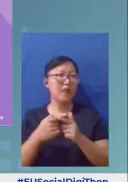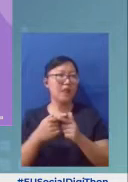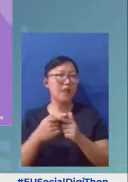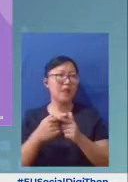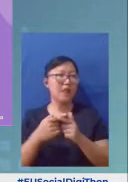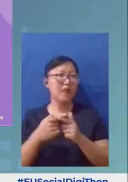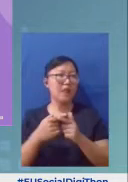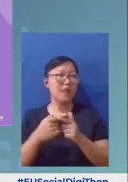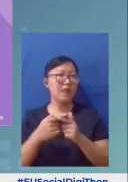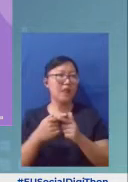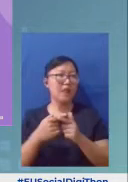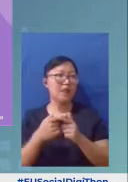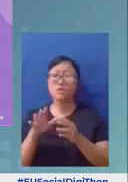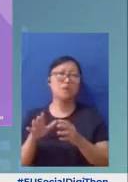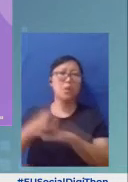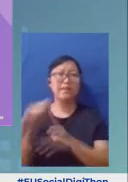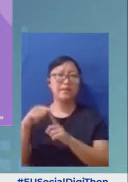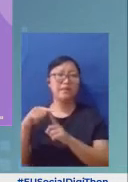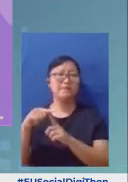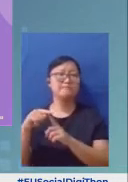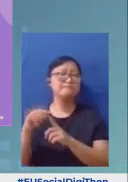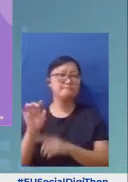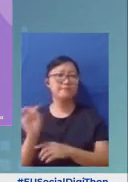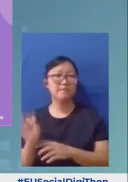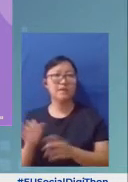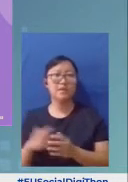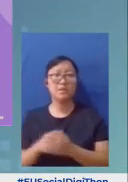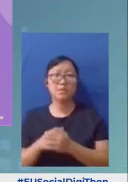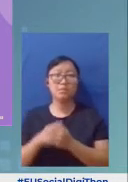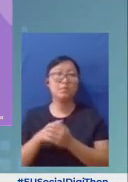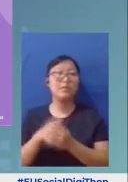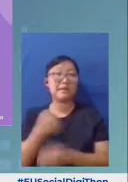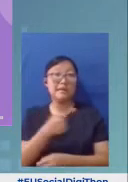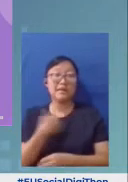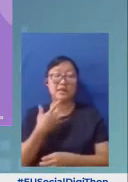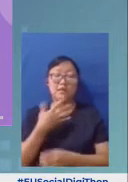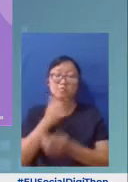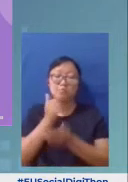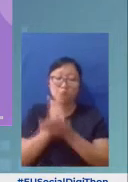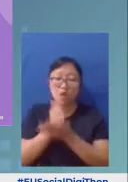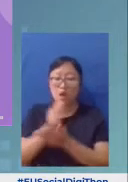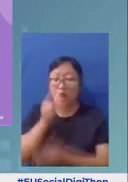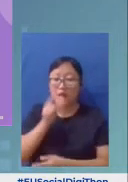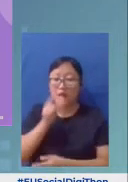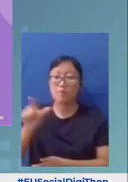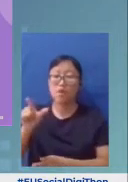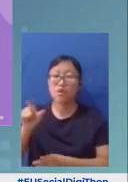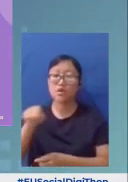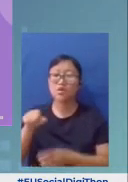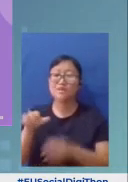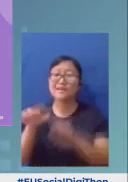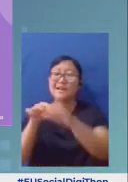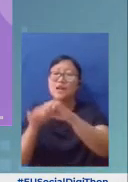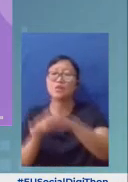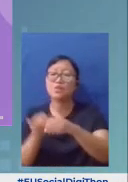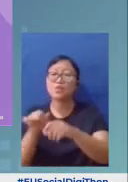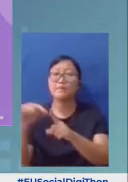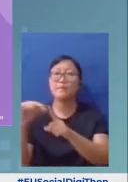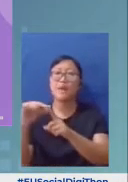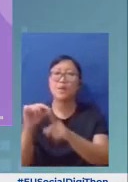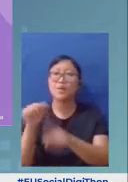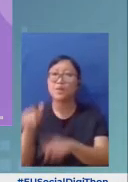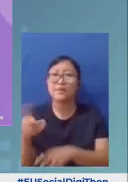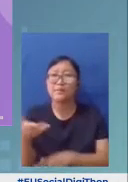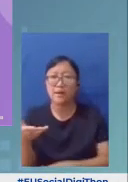akan sangat tergantung siapa-siapa yang melakukannya, ada di mana dan lain sebagainya. Kemudian yang juga penting, sangat penting